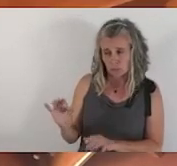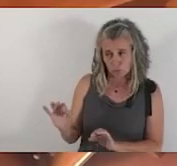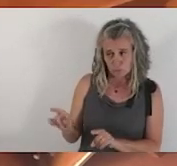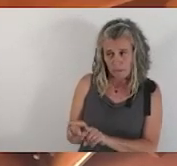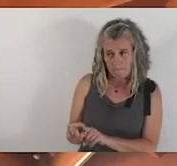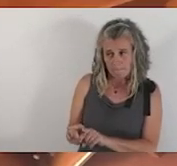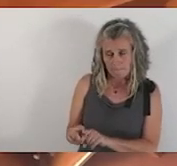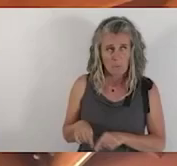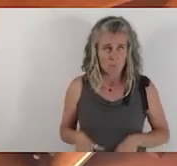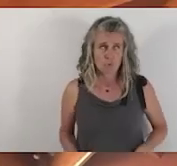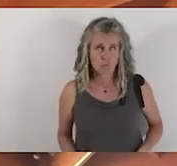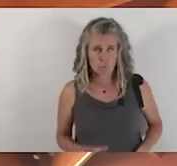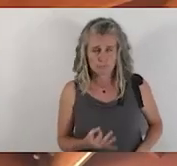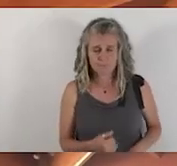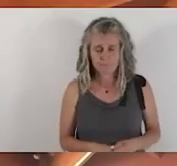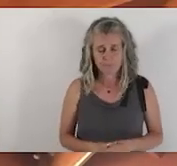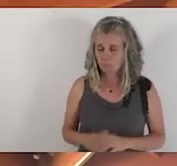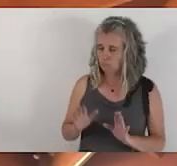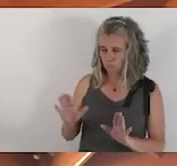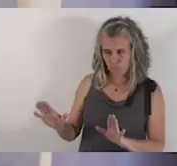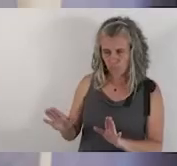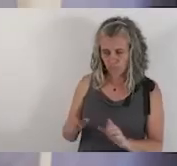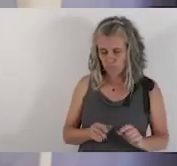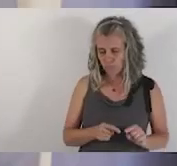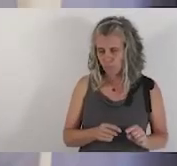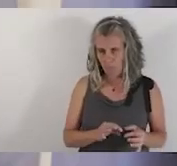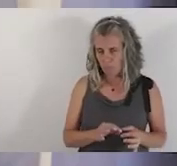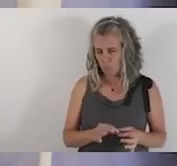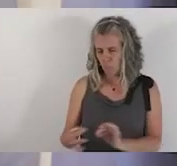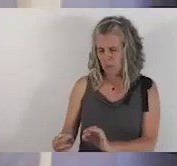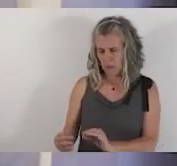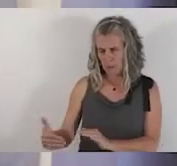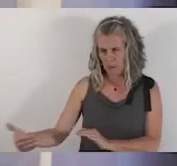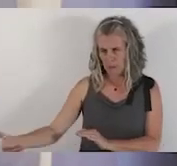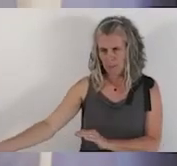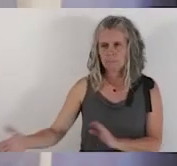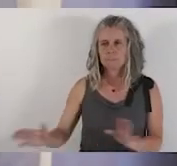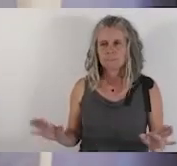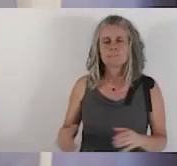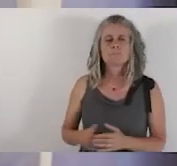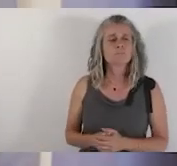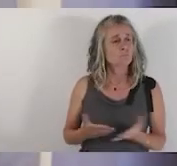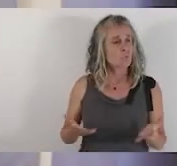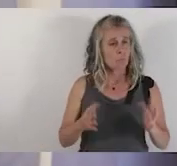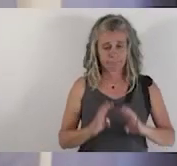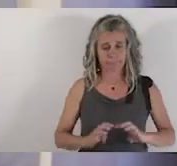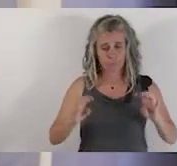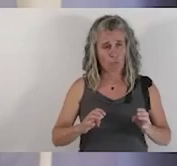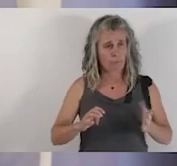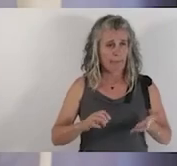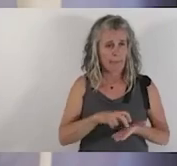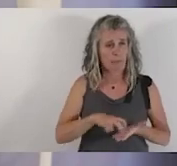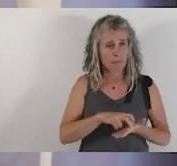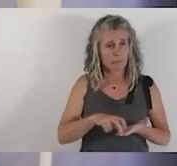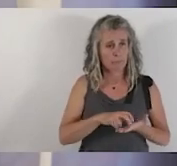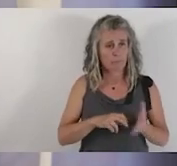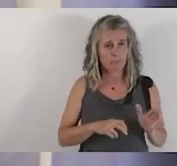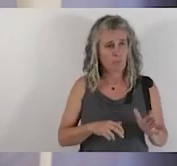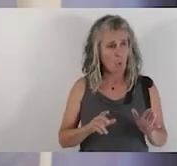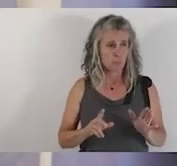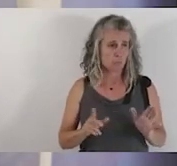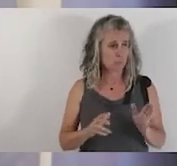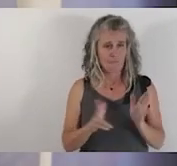C'est bon pour le moment. On va garder le déroulé. Donc, avis favorable du Conseil sur le 25 et le 26.